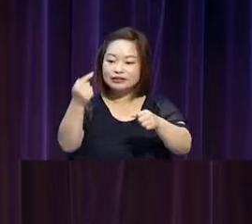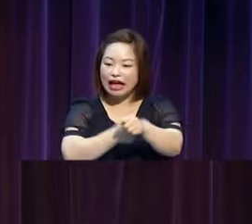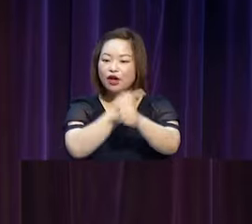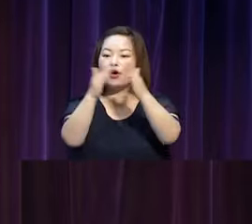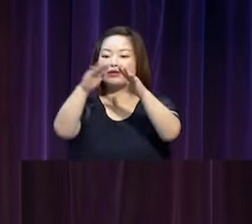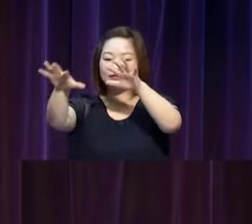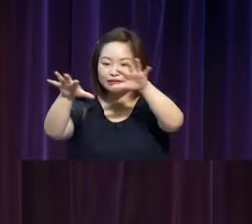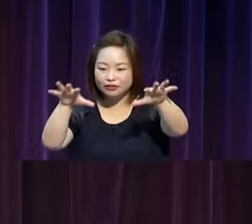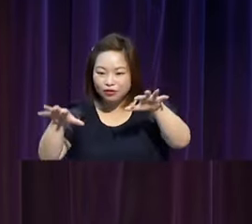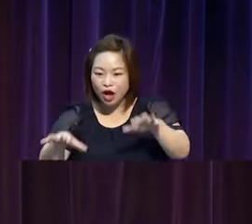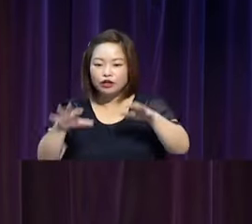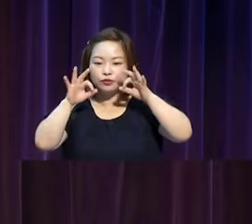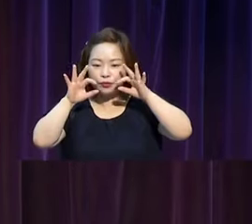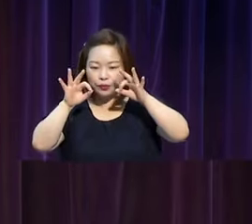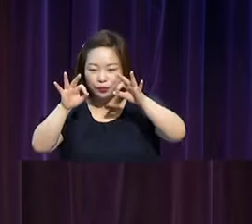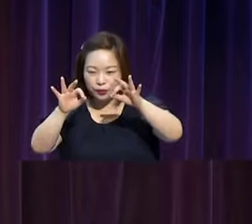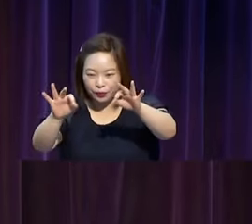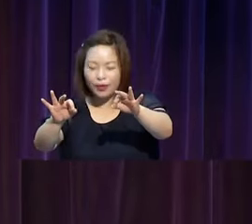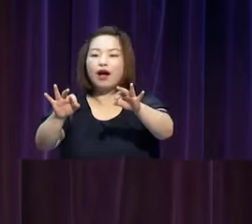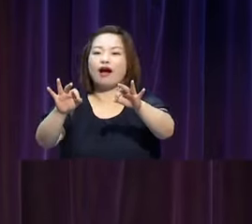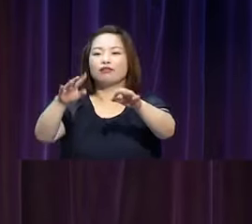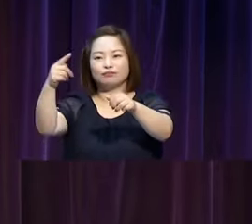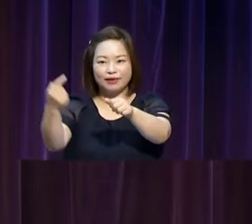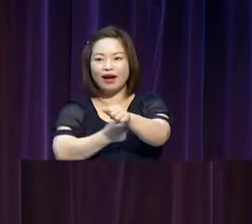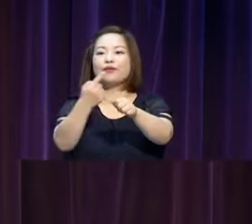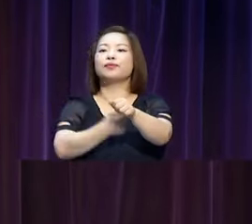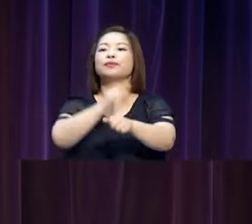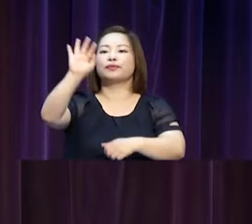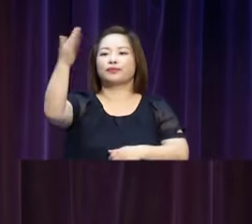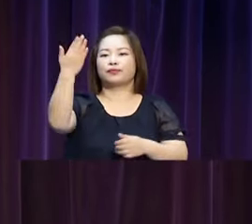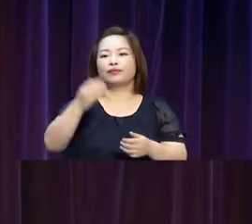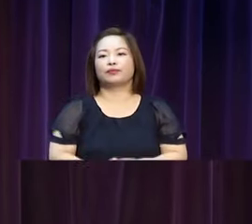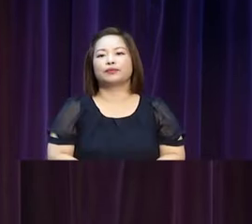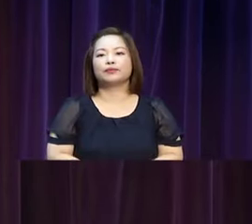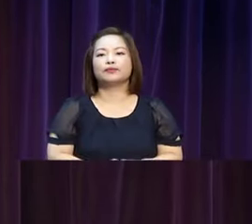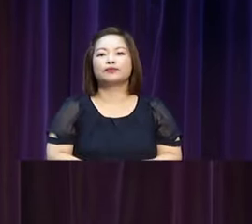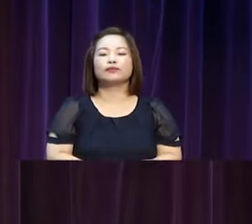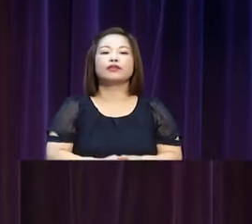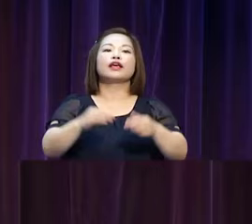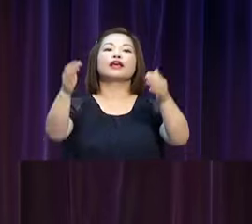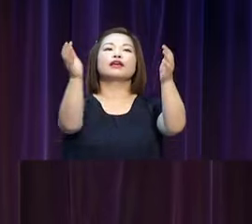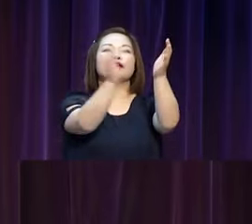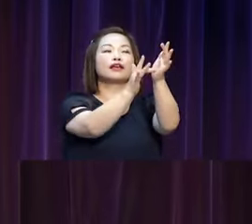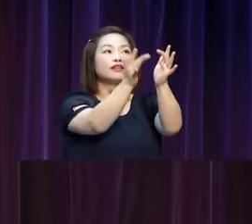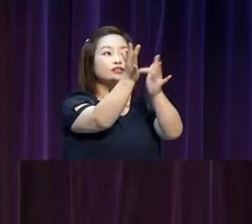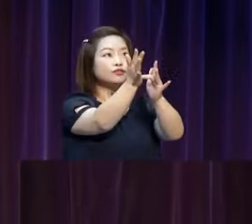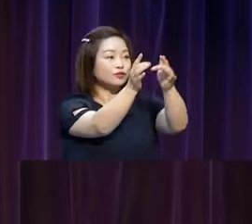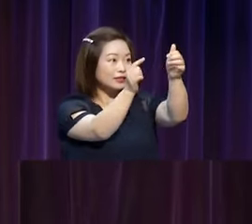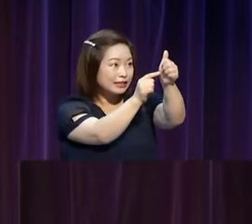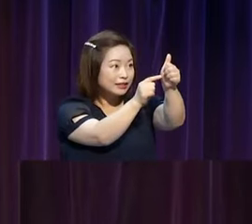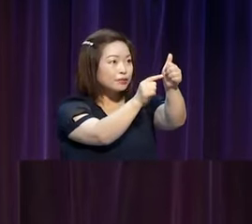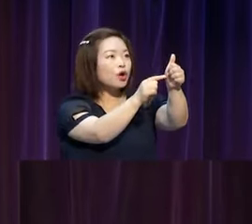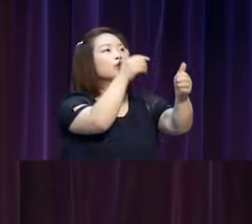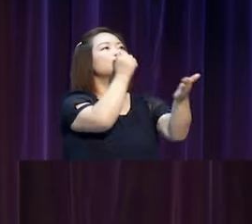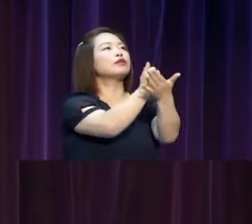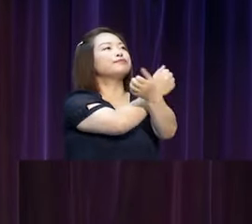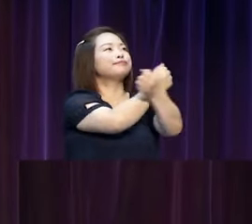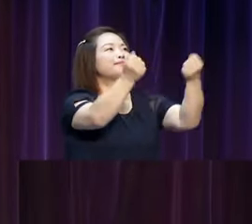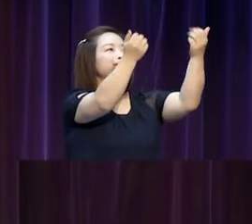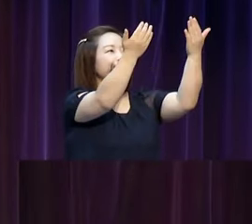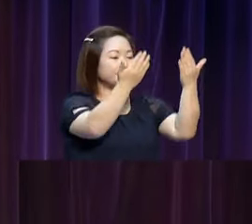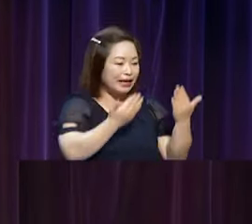나라가 바뀔 수 있는 거예요. 제일 중요한 것은 예수님을 통해서 죄를 용서받은 그